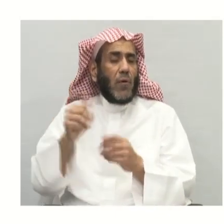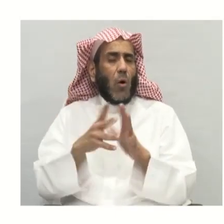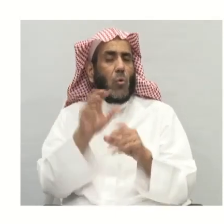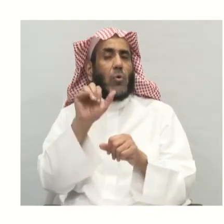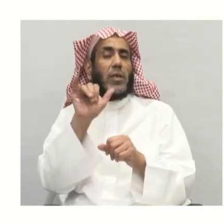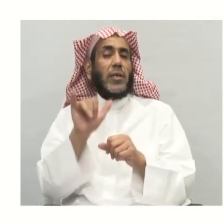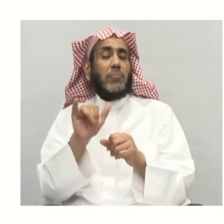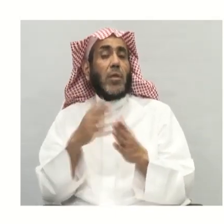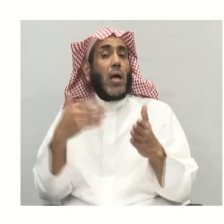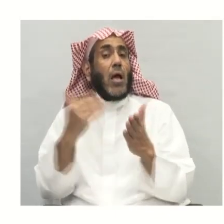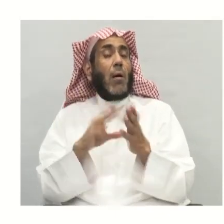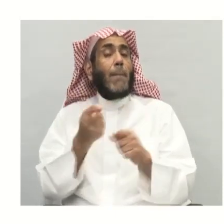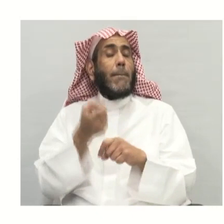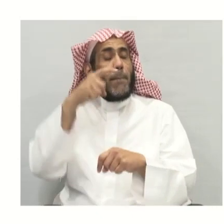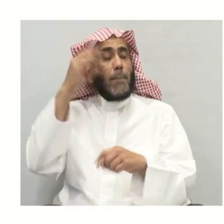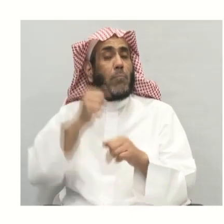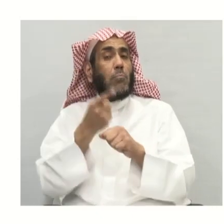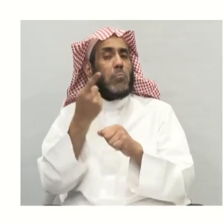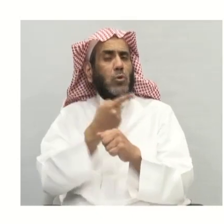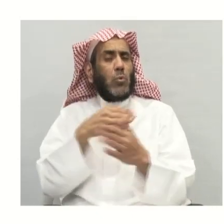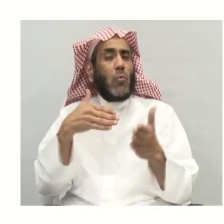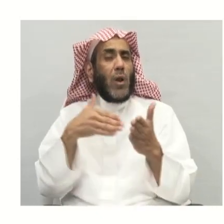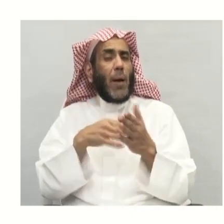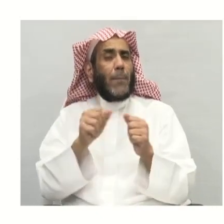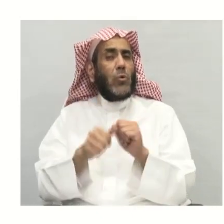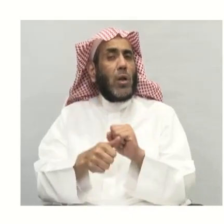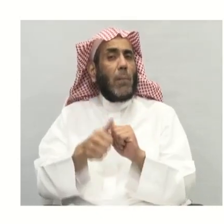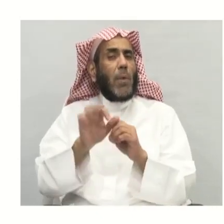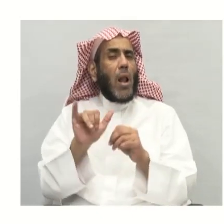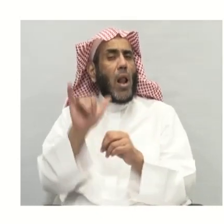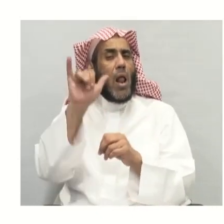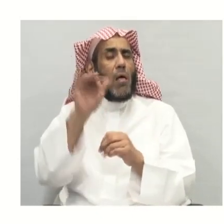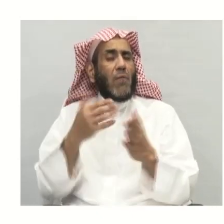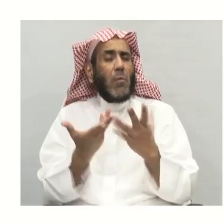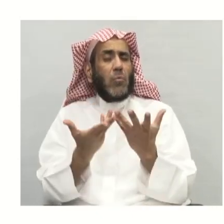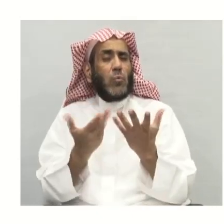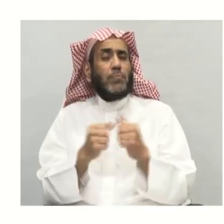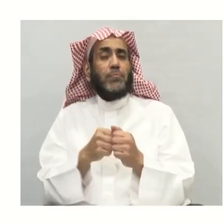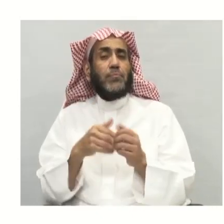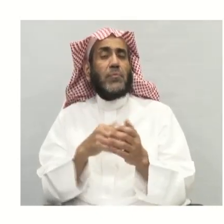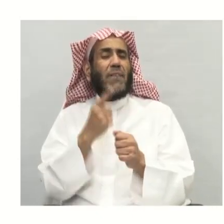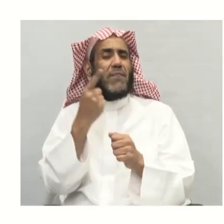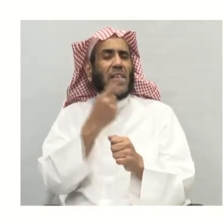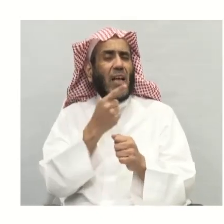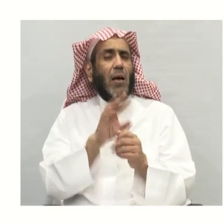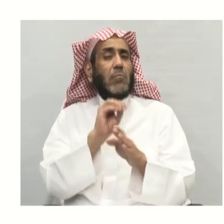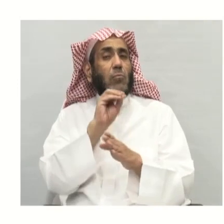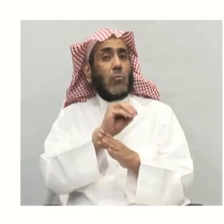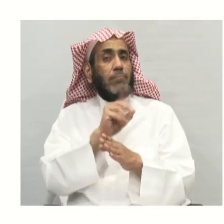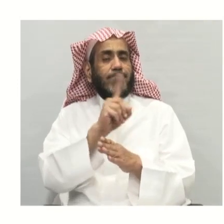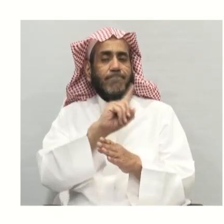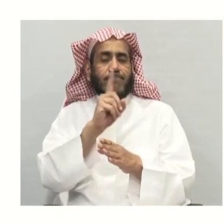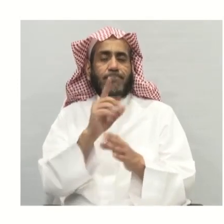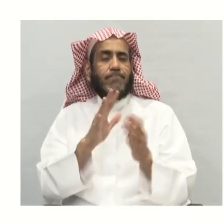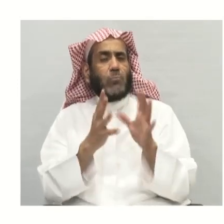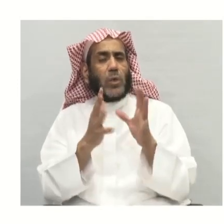اذا كان منصوبا ومعتلا بالالف فقط فهنا العلامه ستكون فتحه لكنها